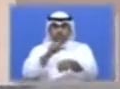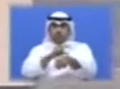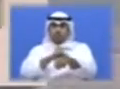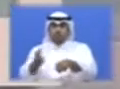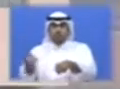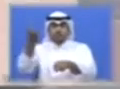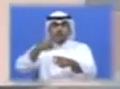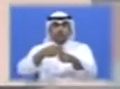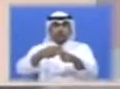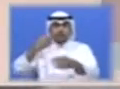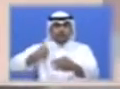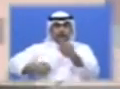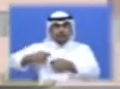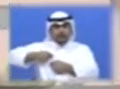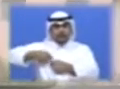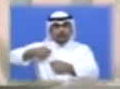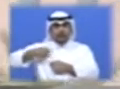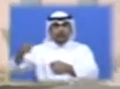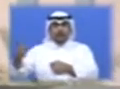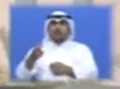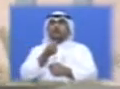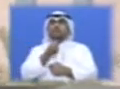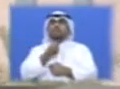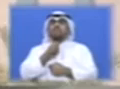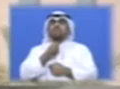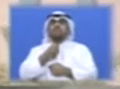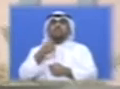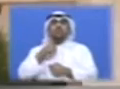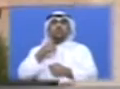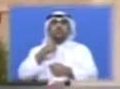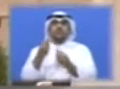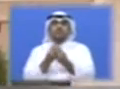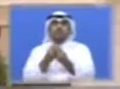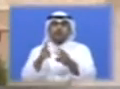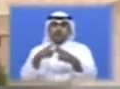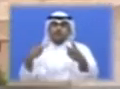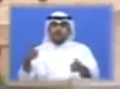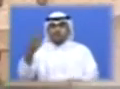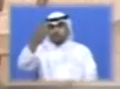واستشار كويتي يجري عملية استزراع حنجرة اصطناعية لمريض.